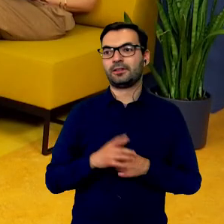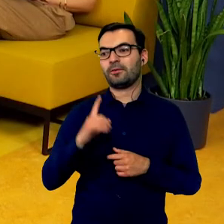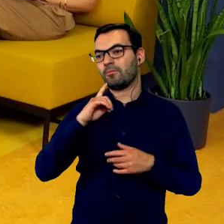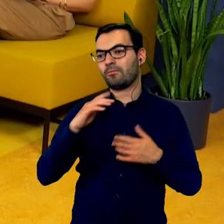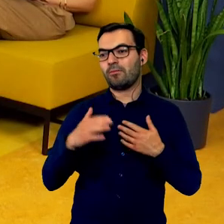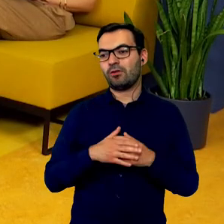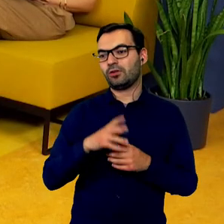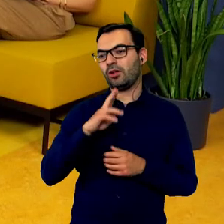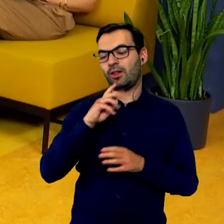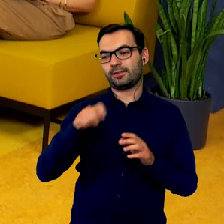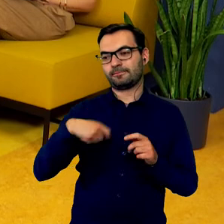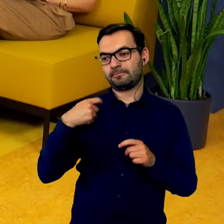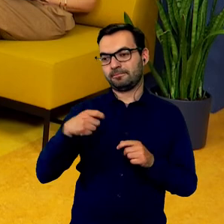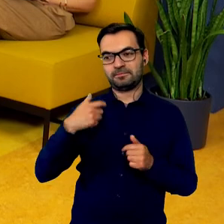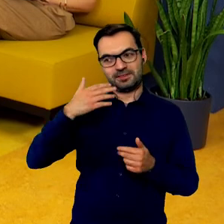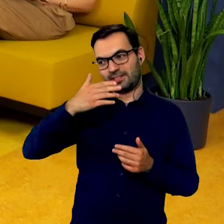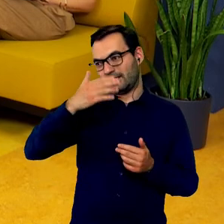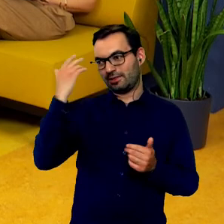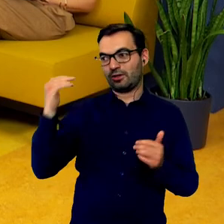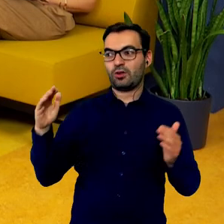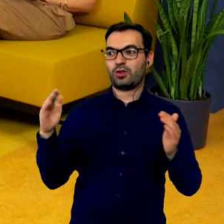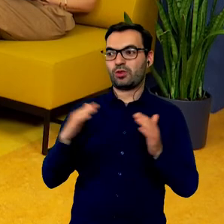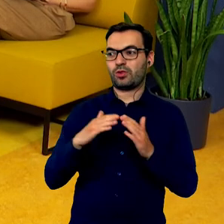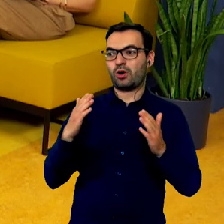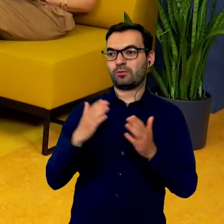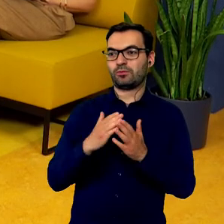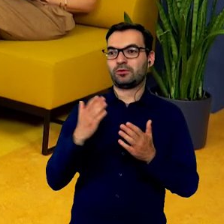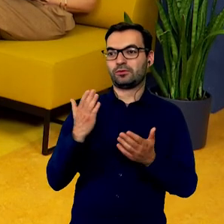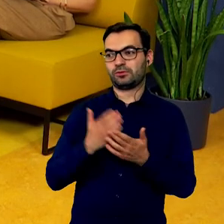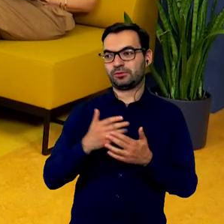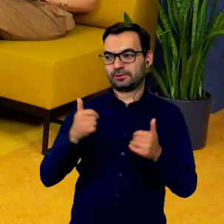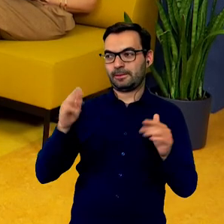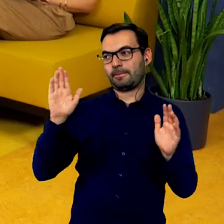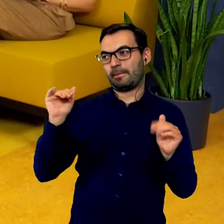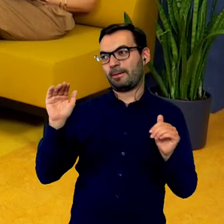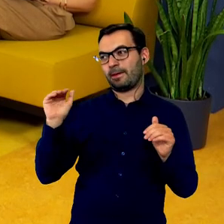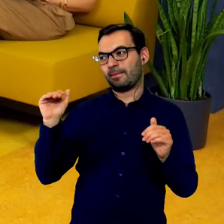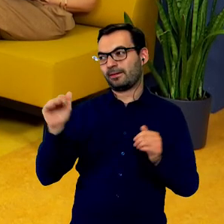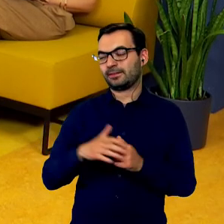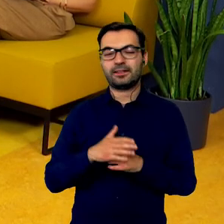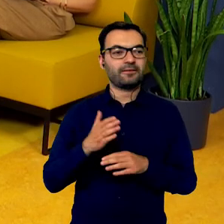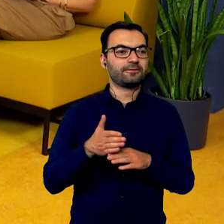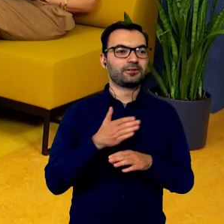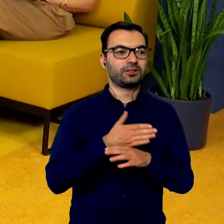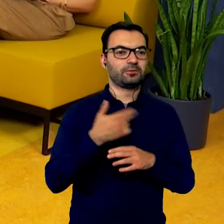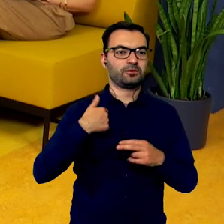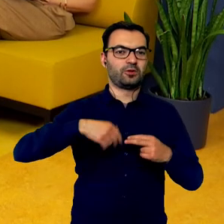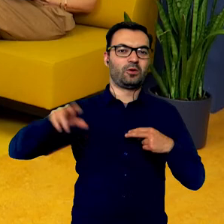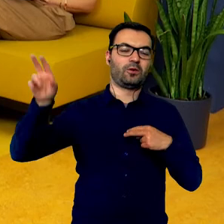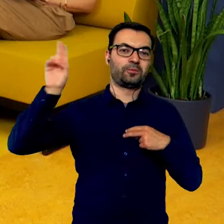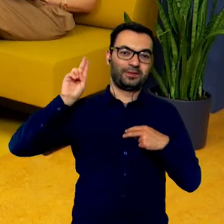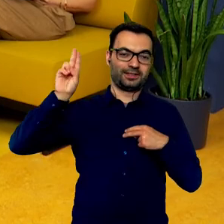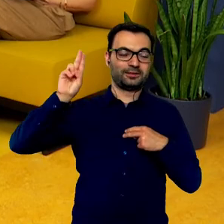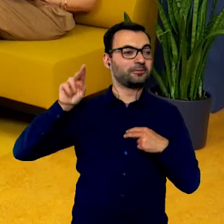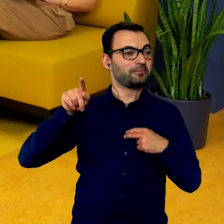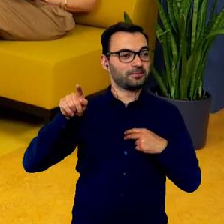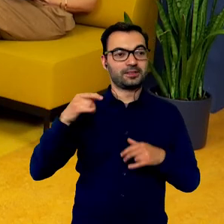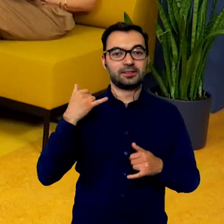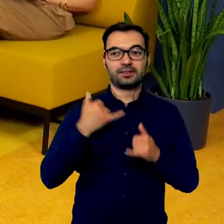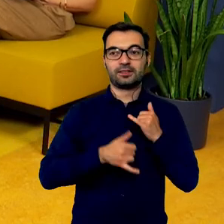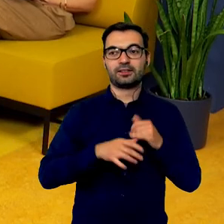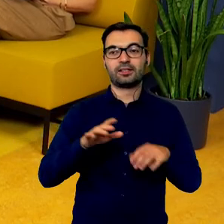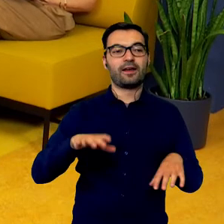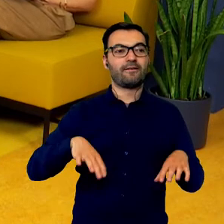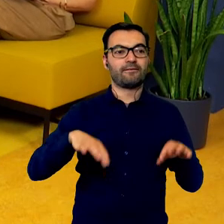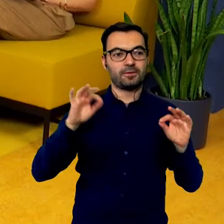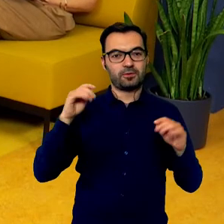mąż jadł kolację, nie wiedział, że ten dom odlatuje. Wcześniej złożyła pani deklarację, że jeżeli wybory